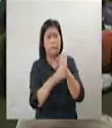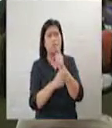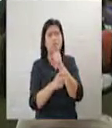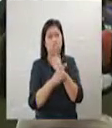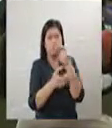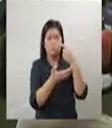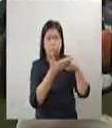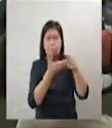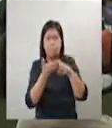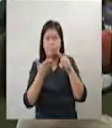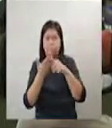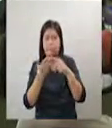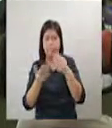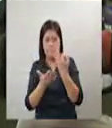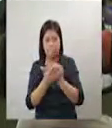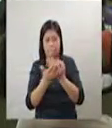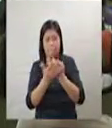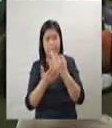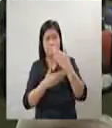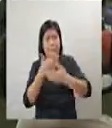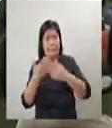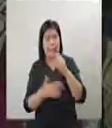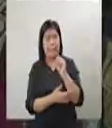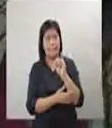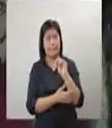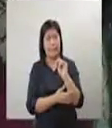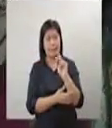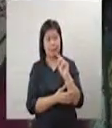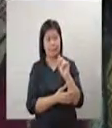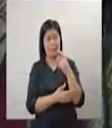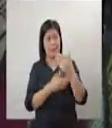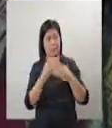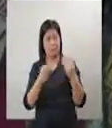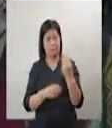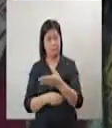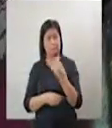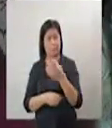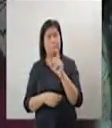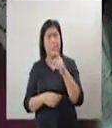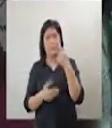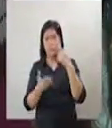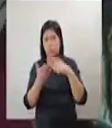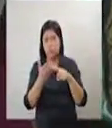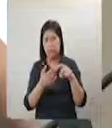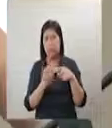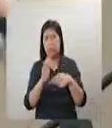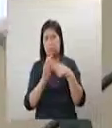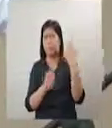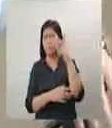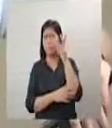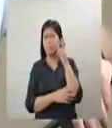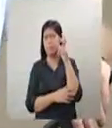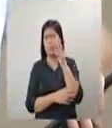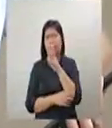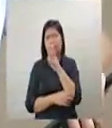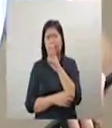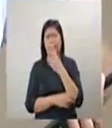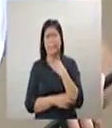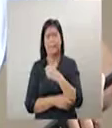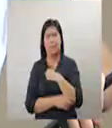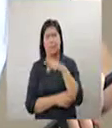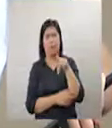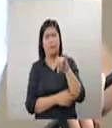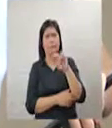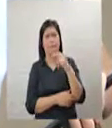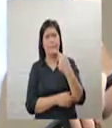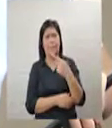po, maliwanag naman po, nakinig ako minsan sa sinabi ni Senator Ping Lacson sa huling release ng DBM,